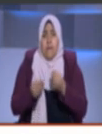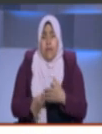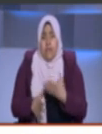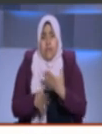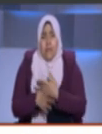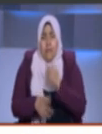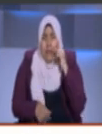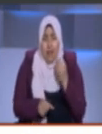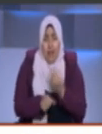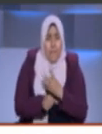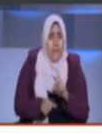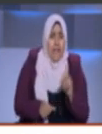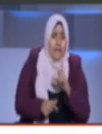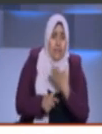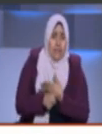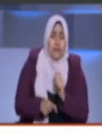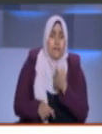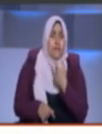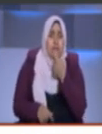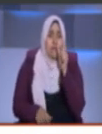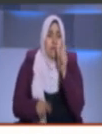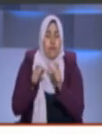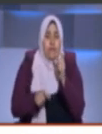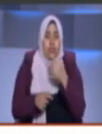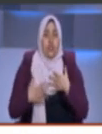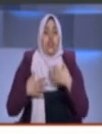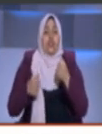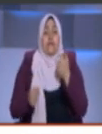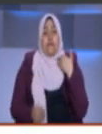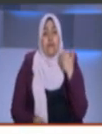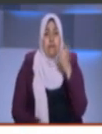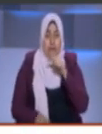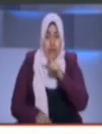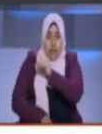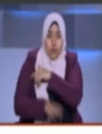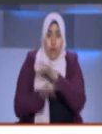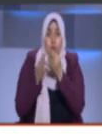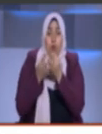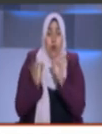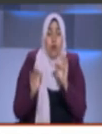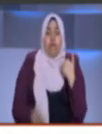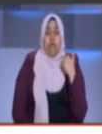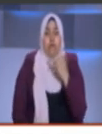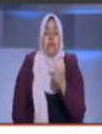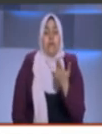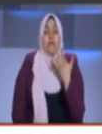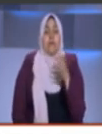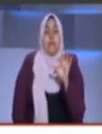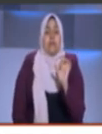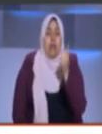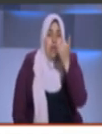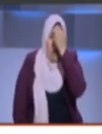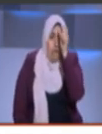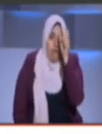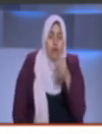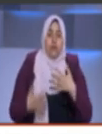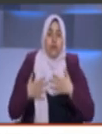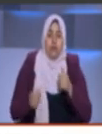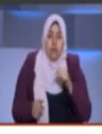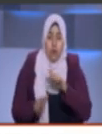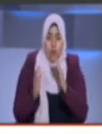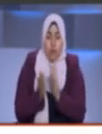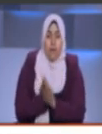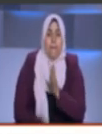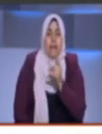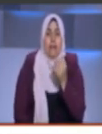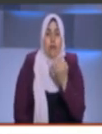اللي بيتم دلوقتي هي حالات الشفاء في ألمانيا وصلت ل 95 ألف حالة في ألمانيا. الإجمالي النهاردة 143